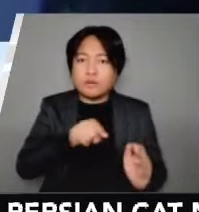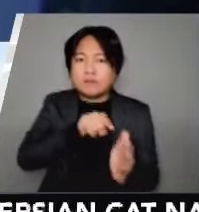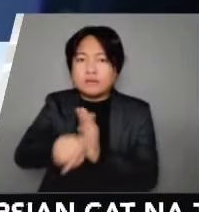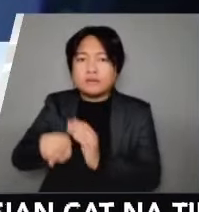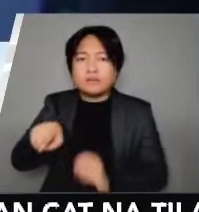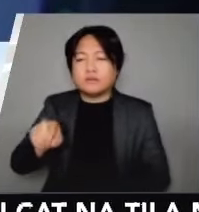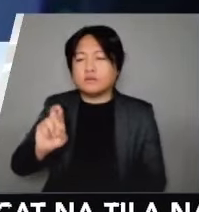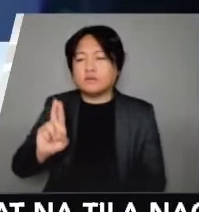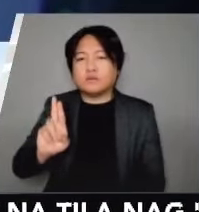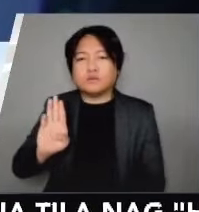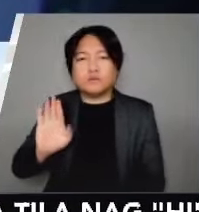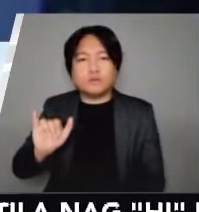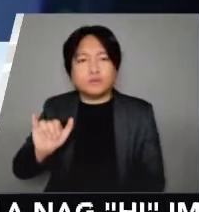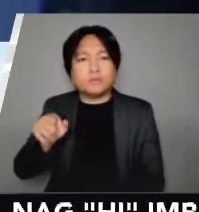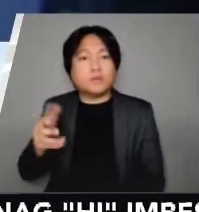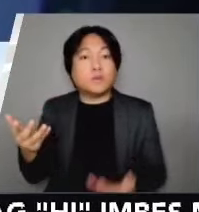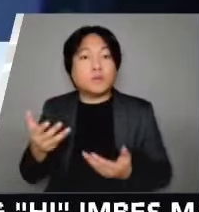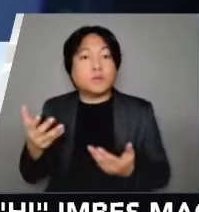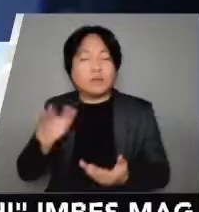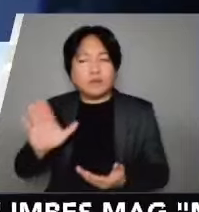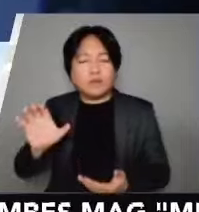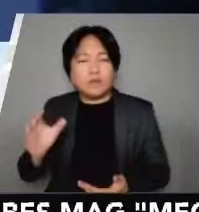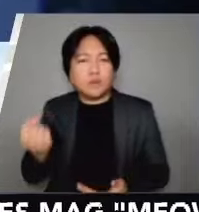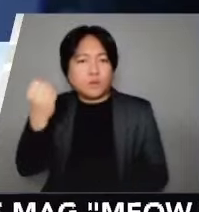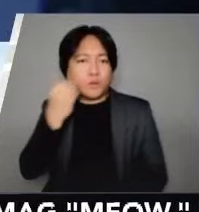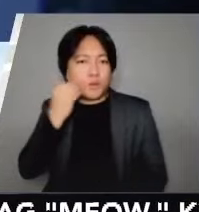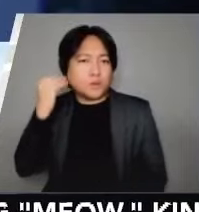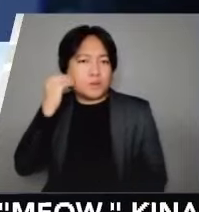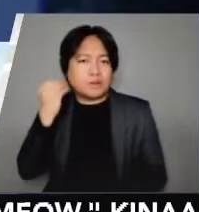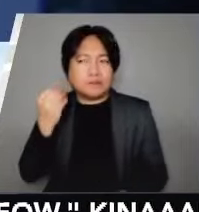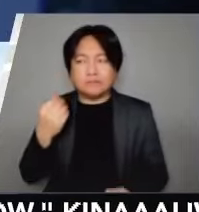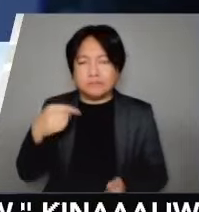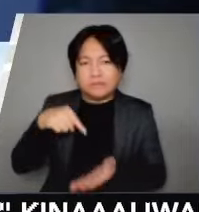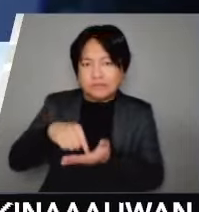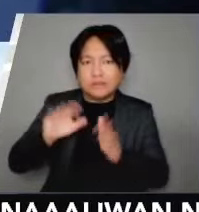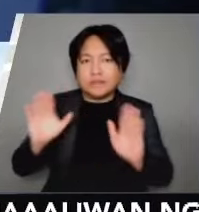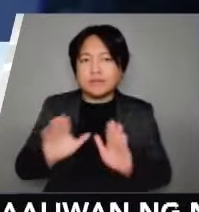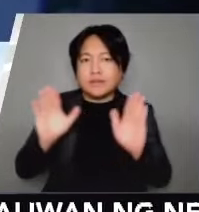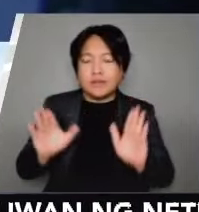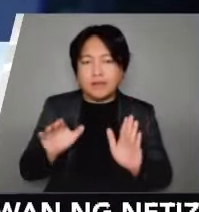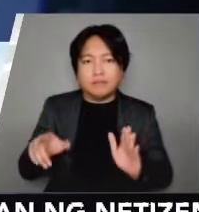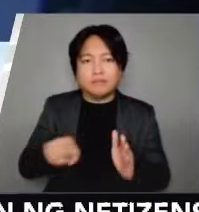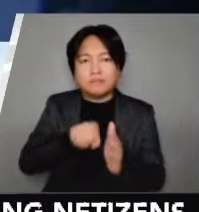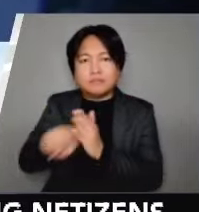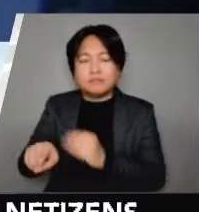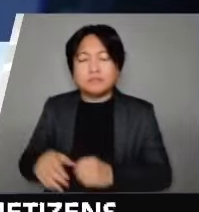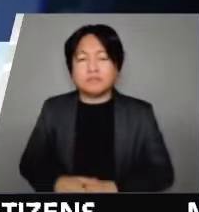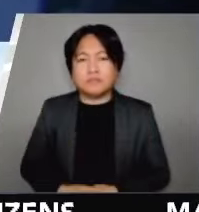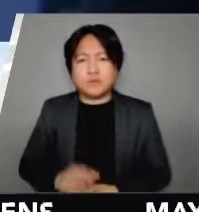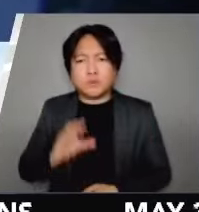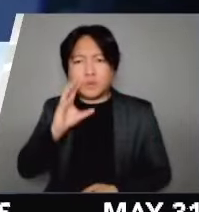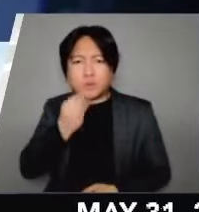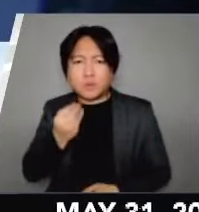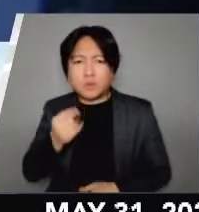General Trias, Cavite nitong Linggo. Ang pangunahing suspect sa krimen, si alias Nessa, na tatlong araw pa lang kasambahay ng